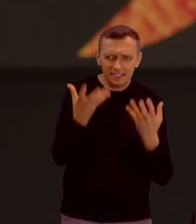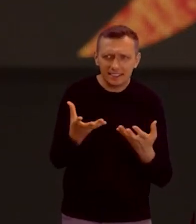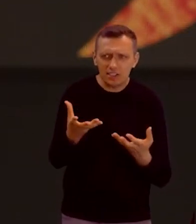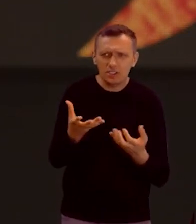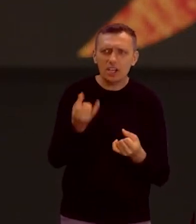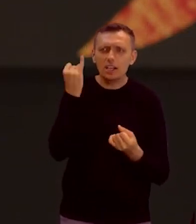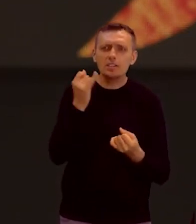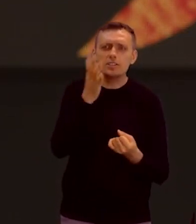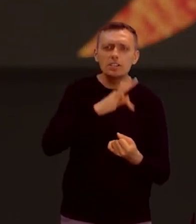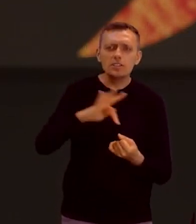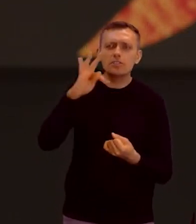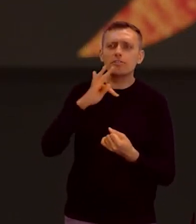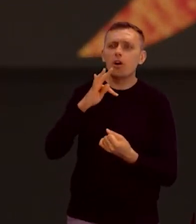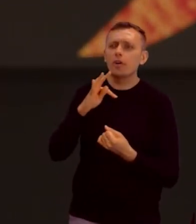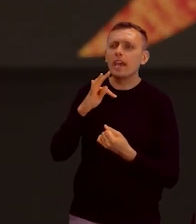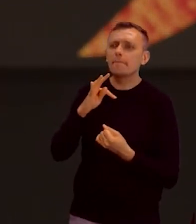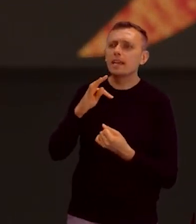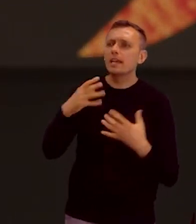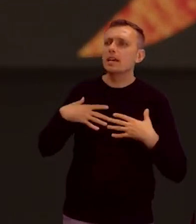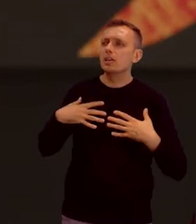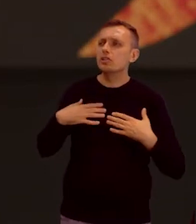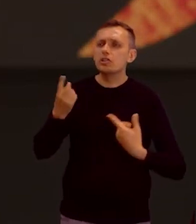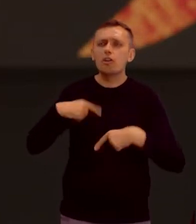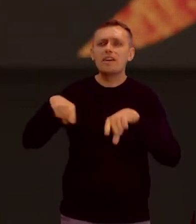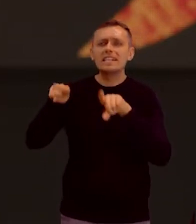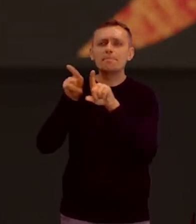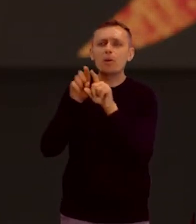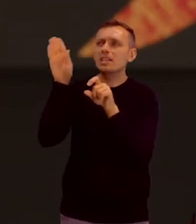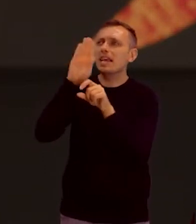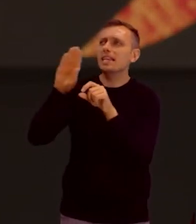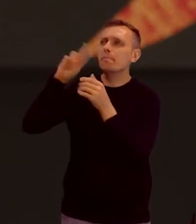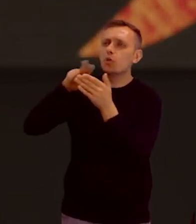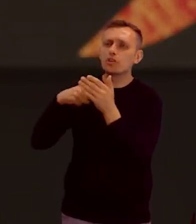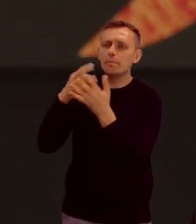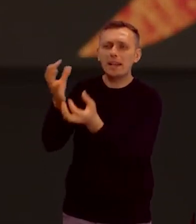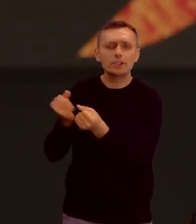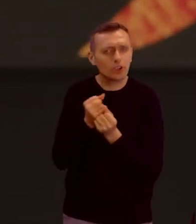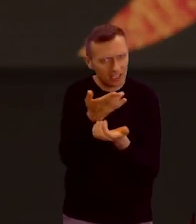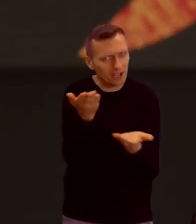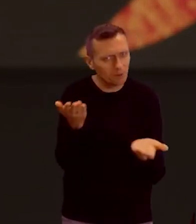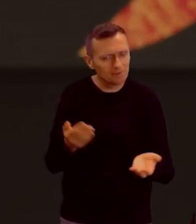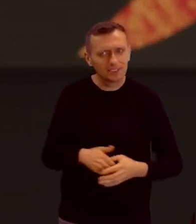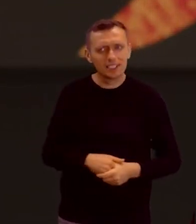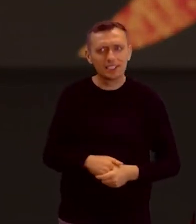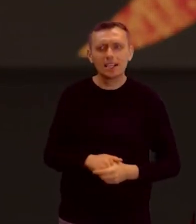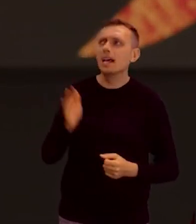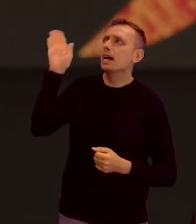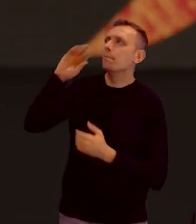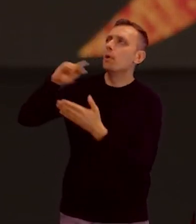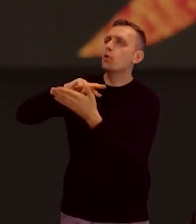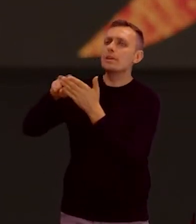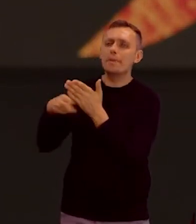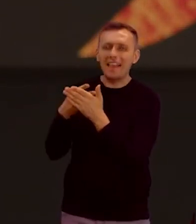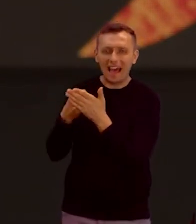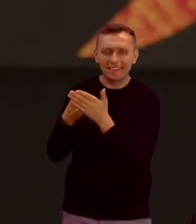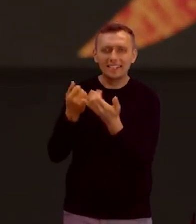spełnienie, które jest marzeniem Pana Boga dla nich? Wiecie, Bożym marzeniem jest to, żeby nasze dzieci rozwinęły